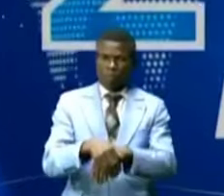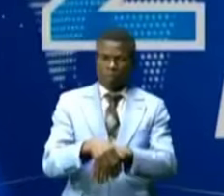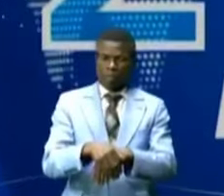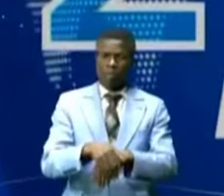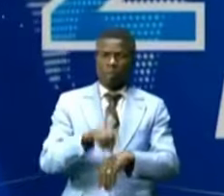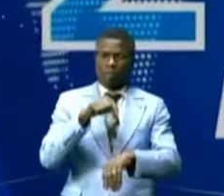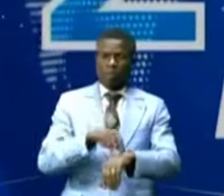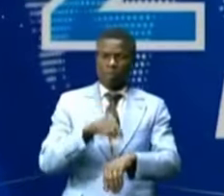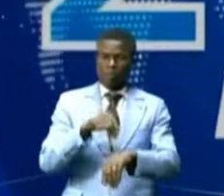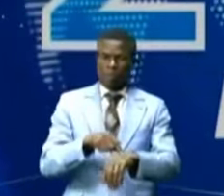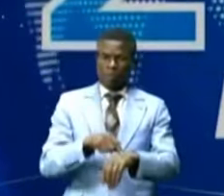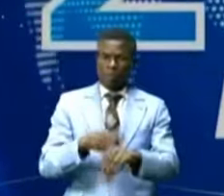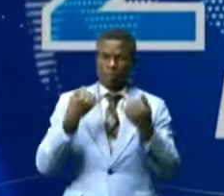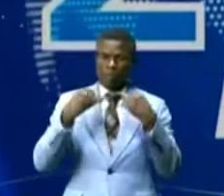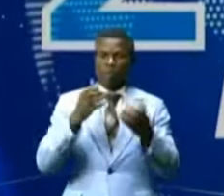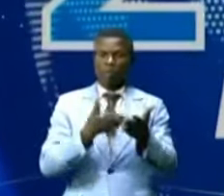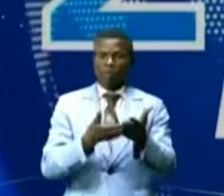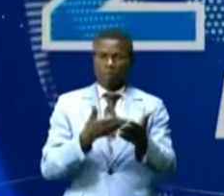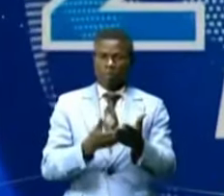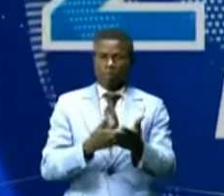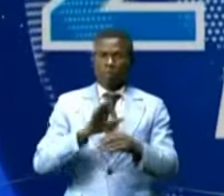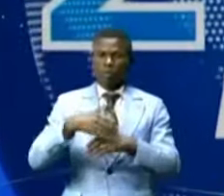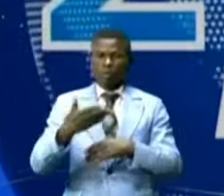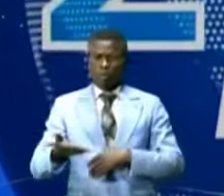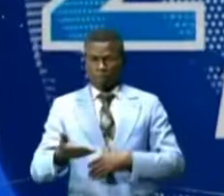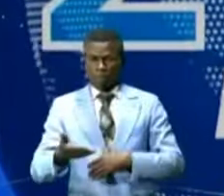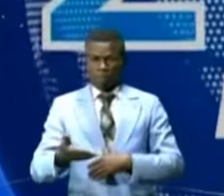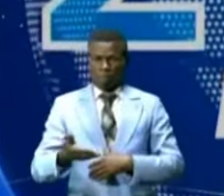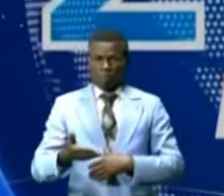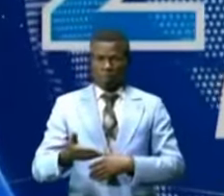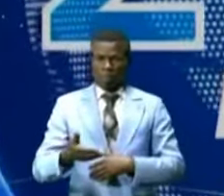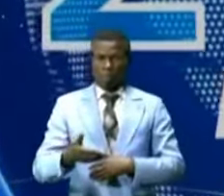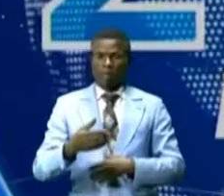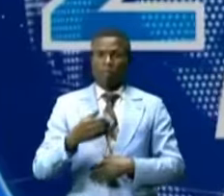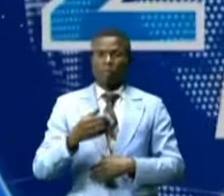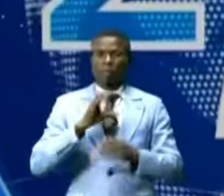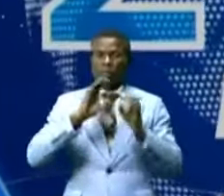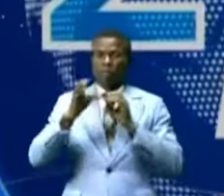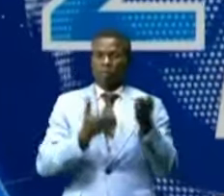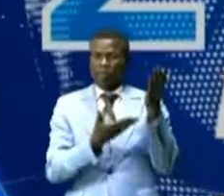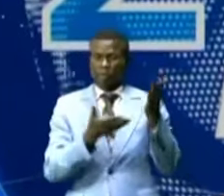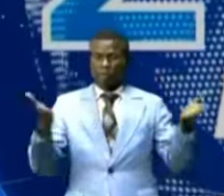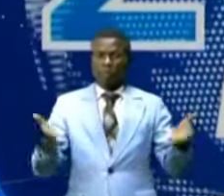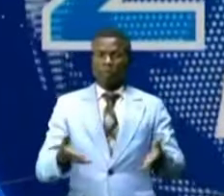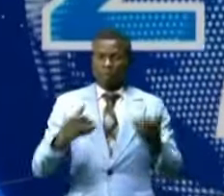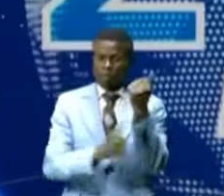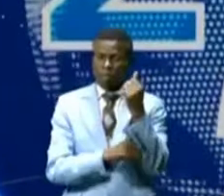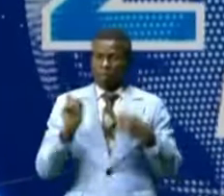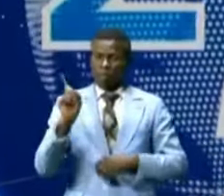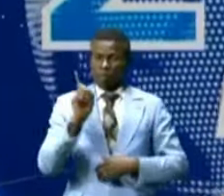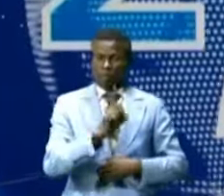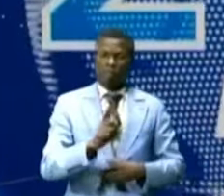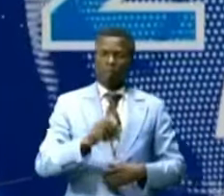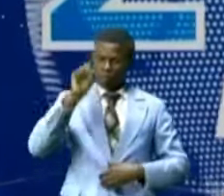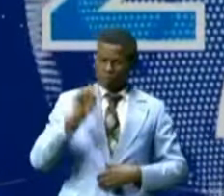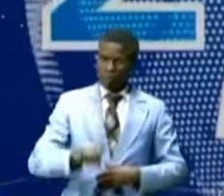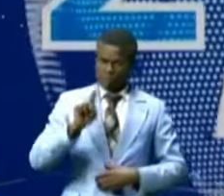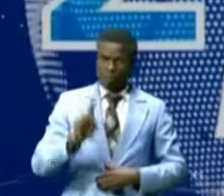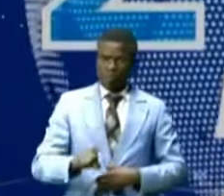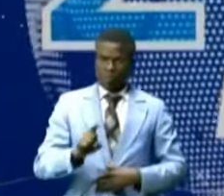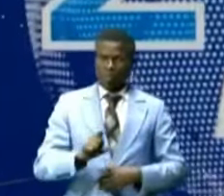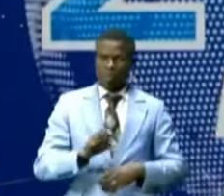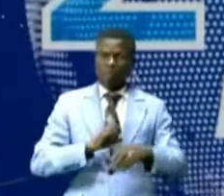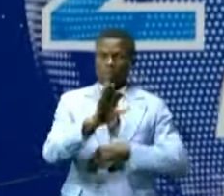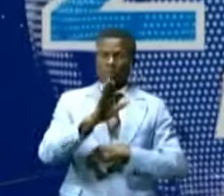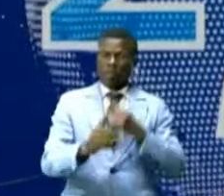délai susindiqué. Et puis, ces notes importantes, la présence physique de candidats est obligatoire.